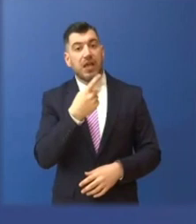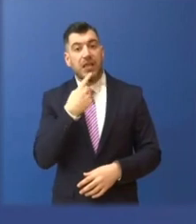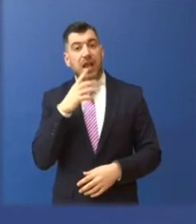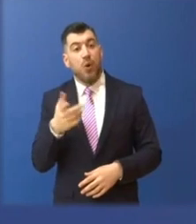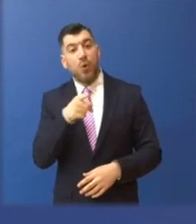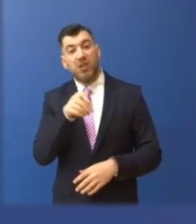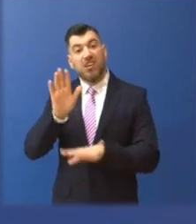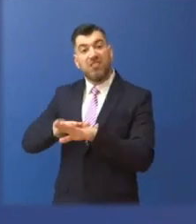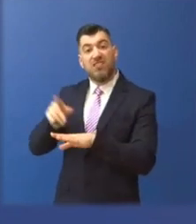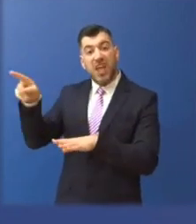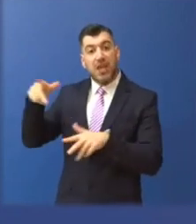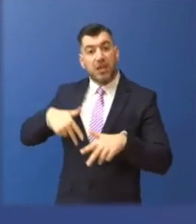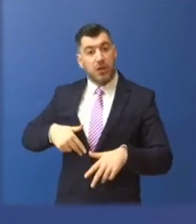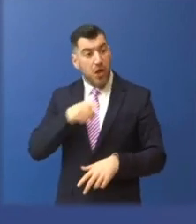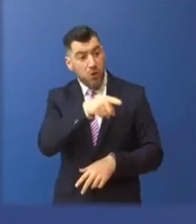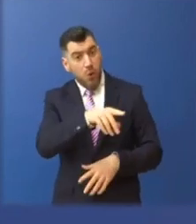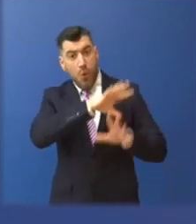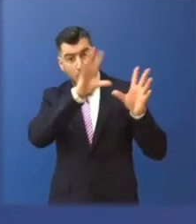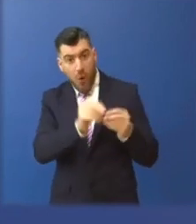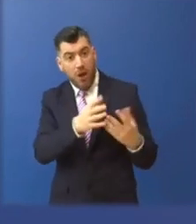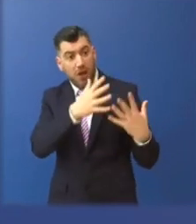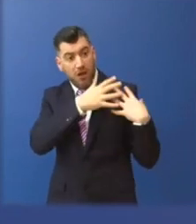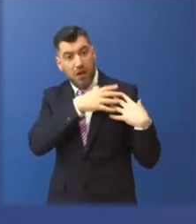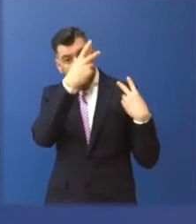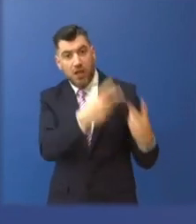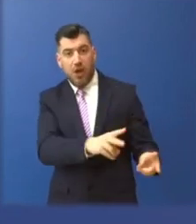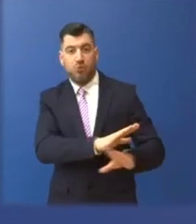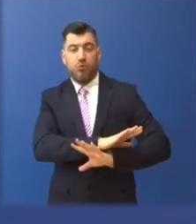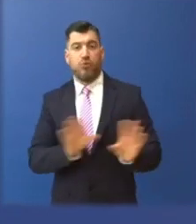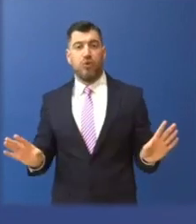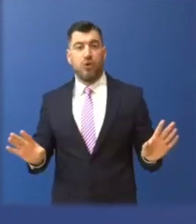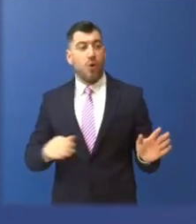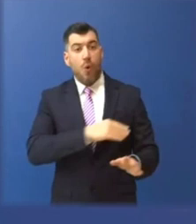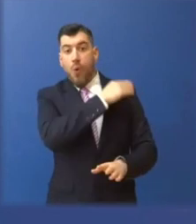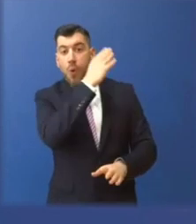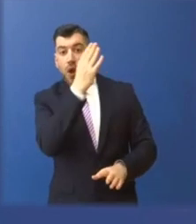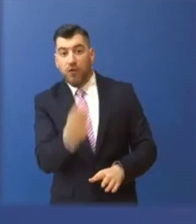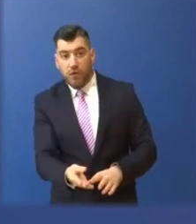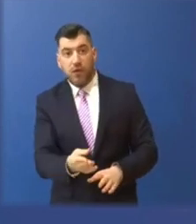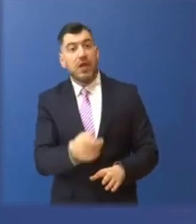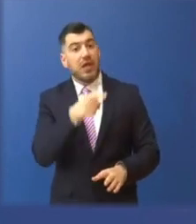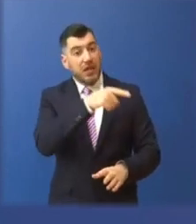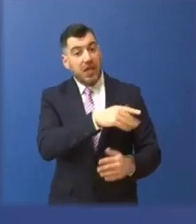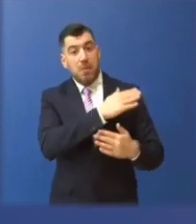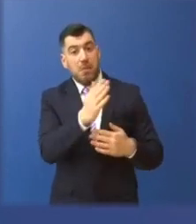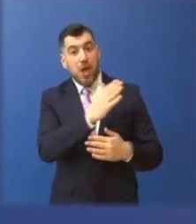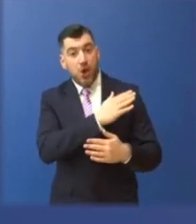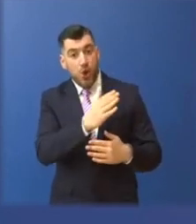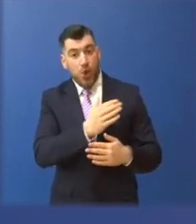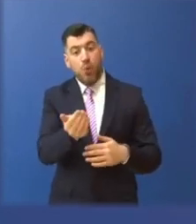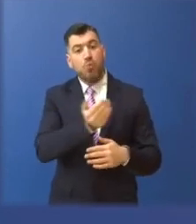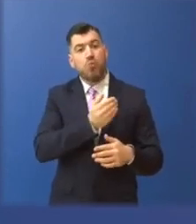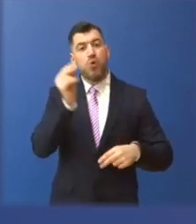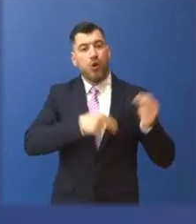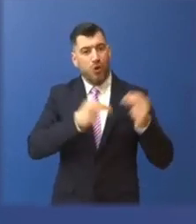προκλητικά την ίδια την πραγματικότητα. Ενώ κατά πάγια πρακτική του όλο αυτό το διάστημα και κατά τη διάρκεια της προεκλογικής περίοδου επιμένει